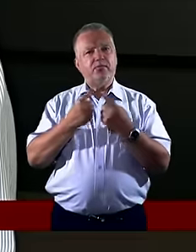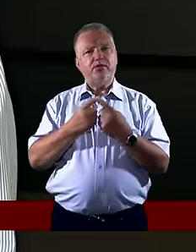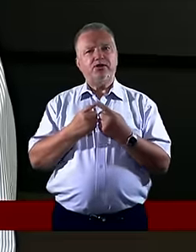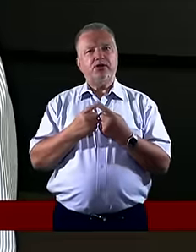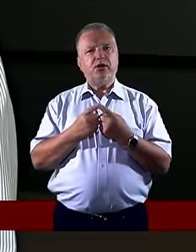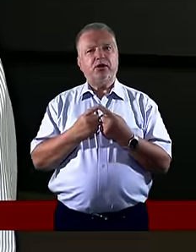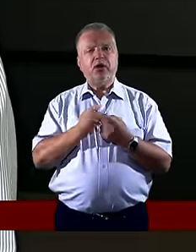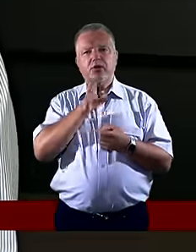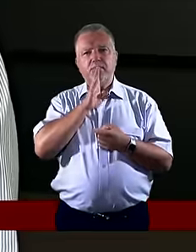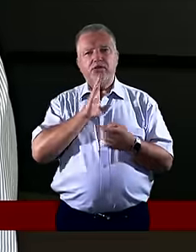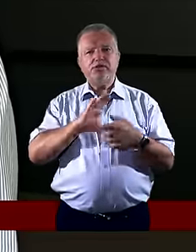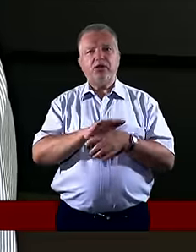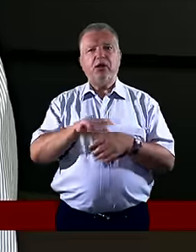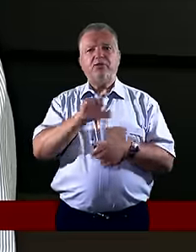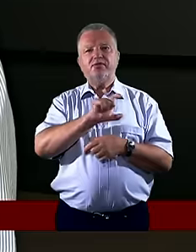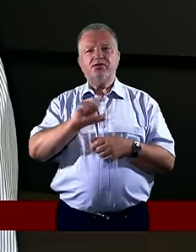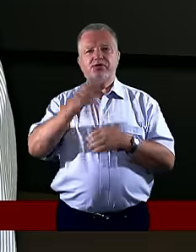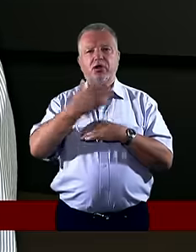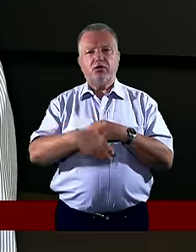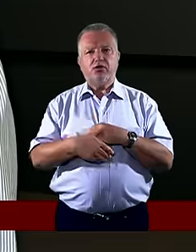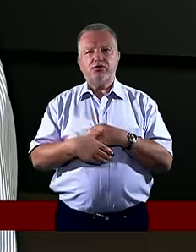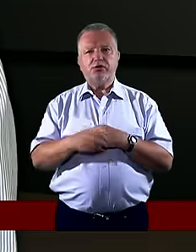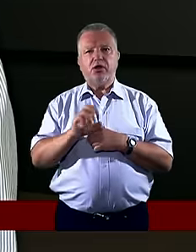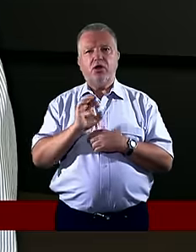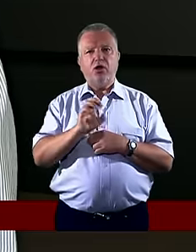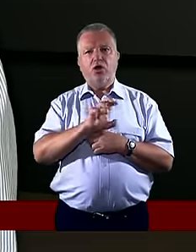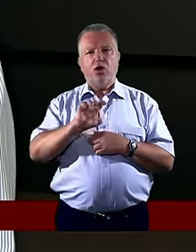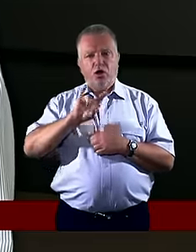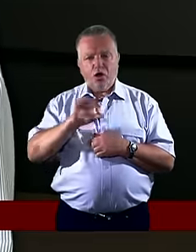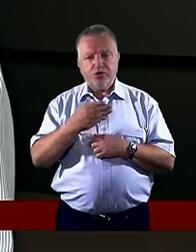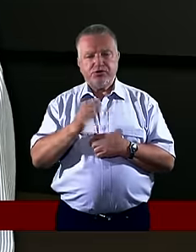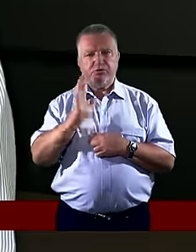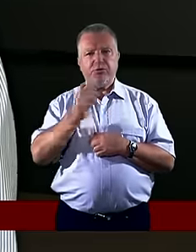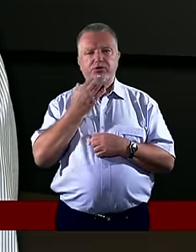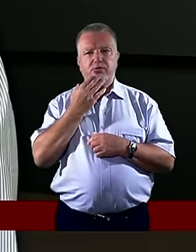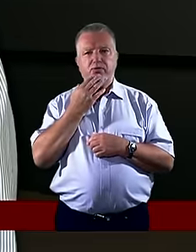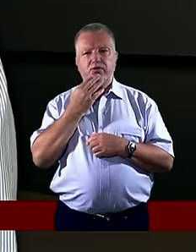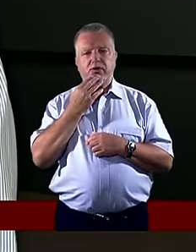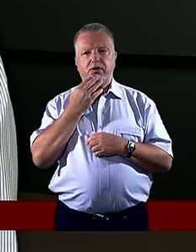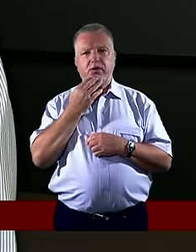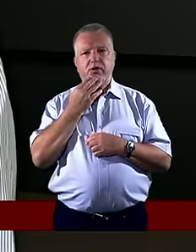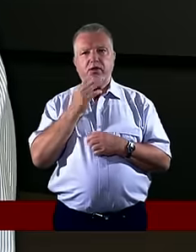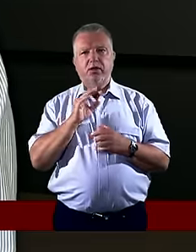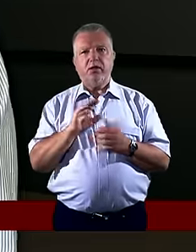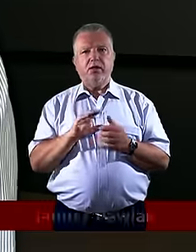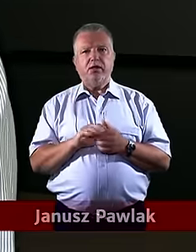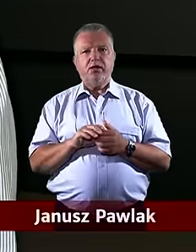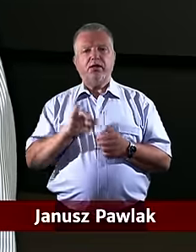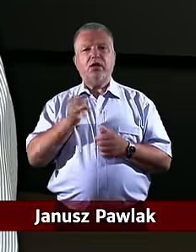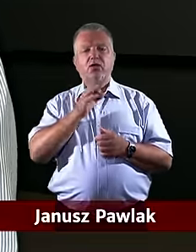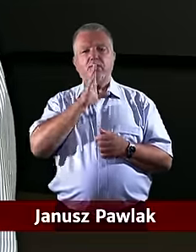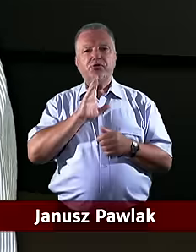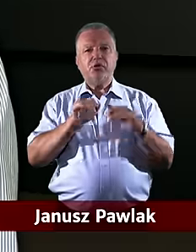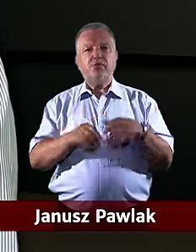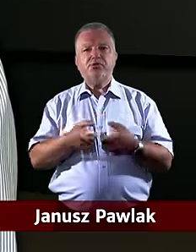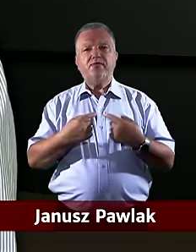zagadnienie misji w miastach w czasach końca. O czym będziemy mówili, zobaczymy, ale miast nie brakuje. Jaką